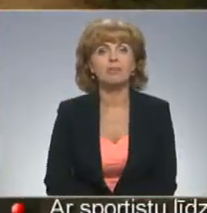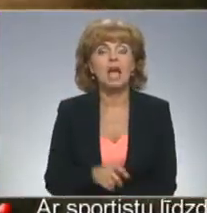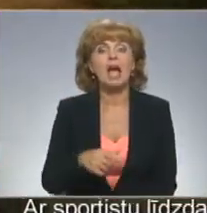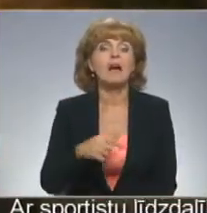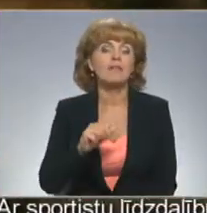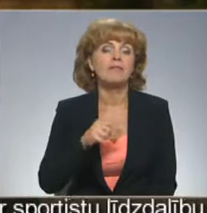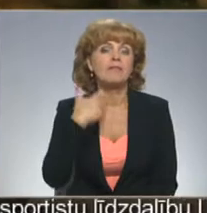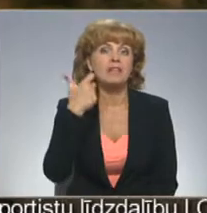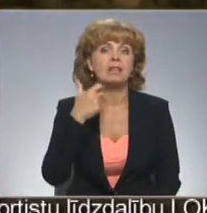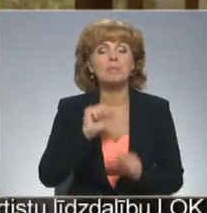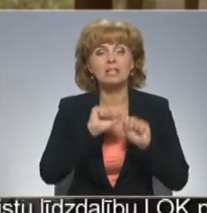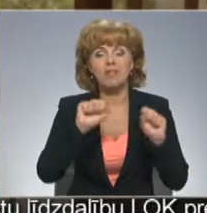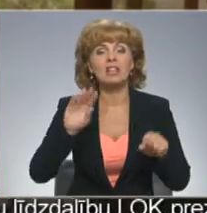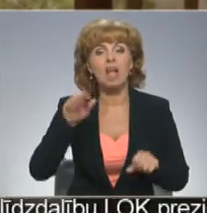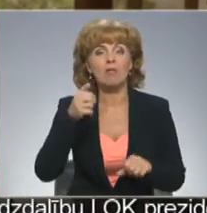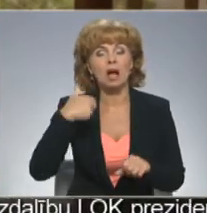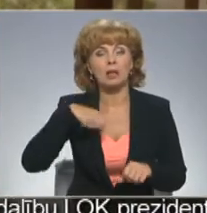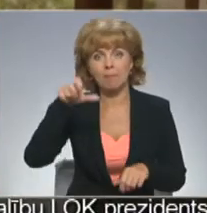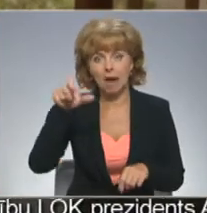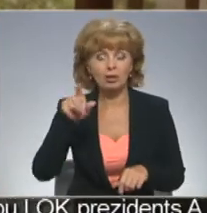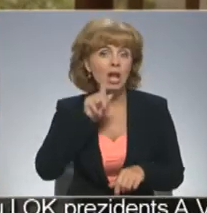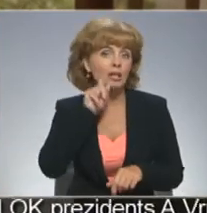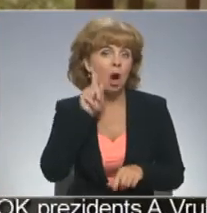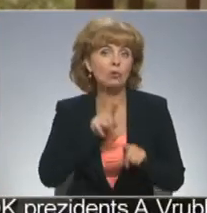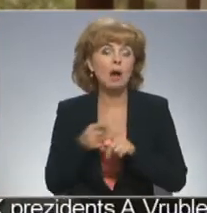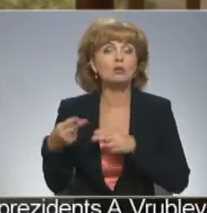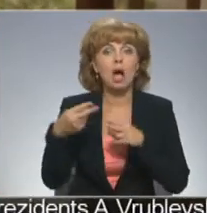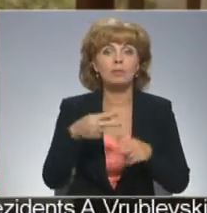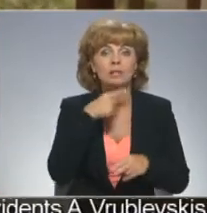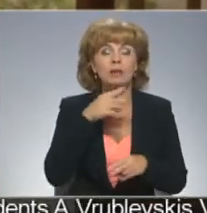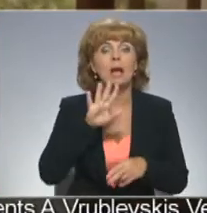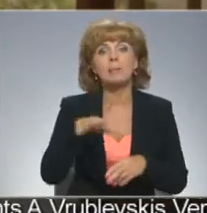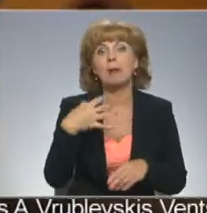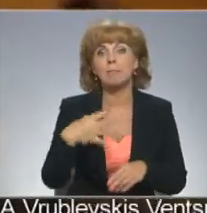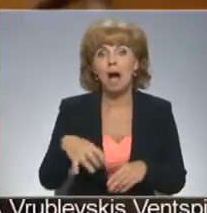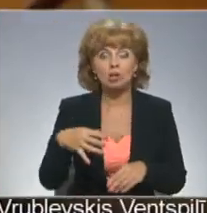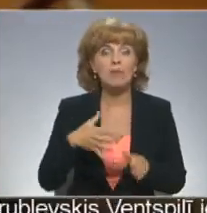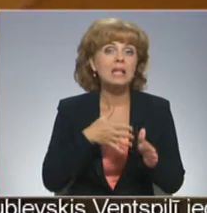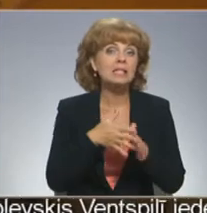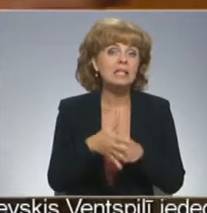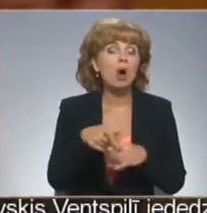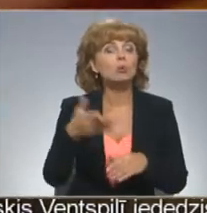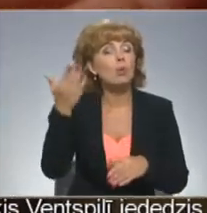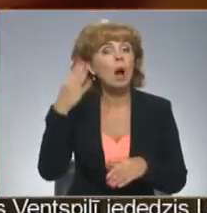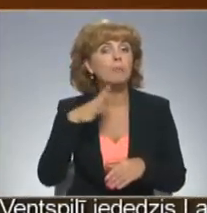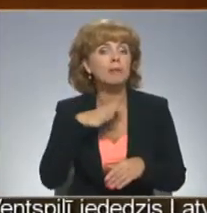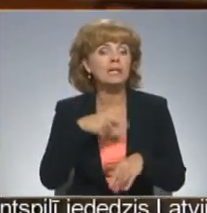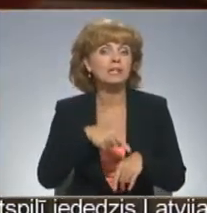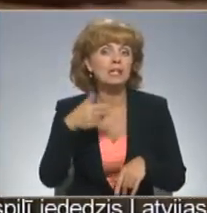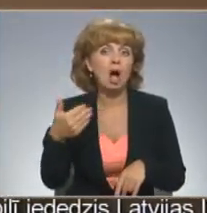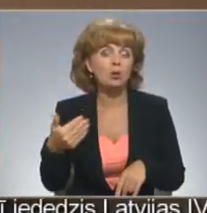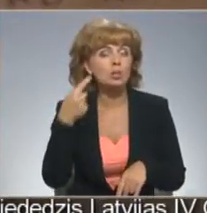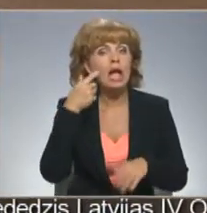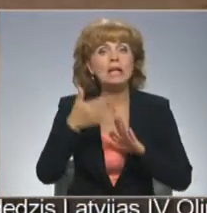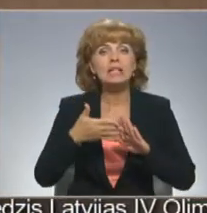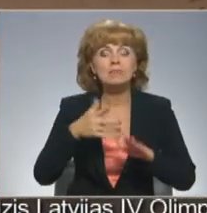Filmas varone būs 9-gadīga meitene, kura ar jaunāko māsu atbraukusi uz Cēsīm pie māsīcām, un caur to, kādas tolaik bija bērnu sajūtas un